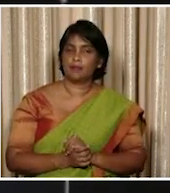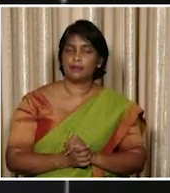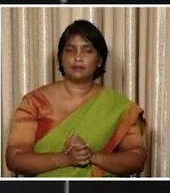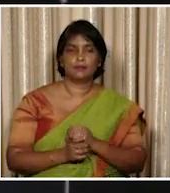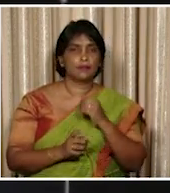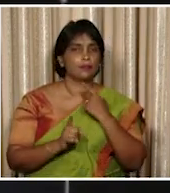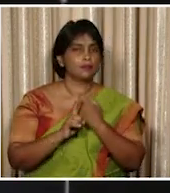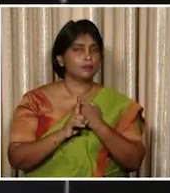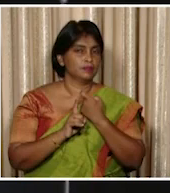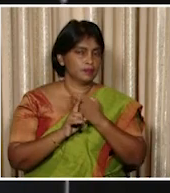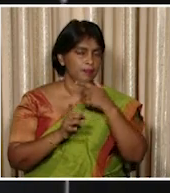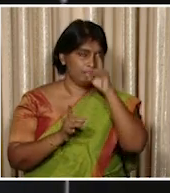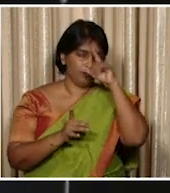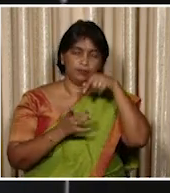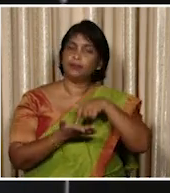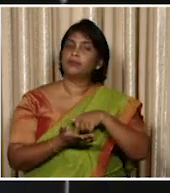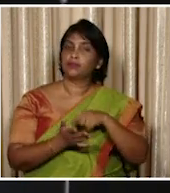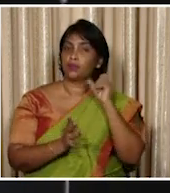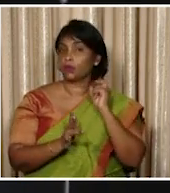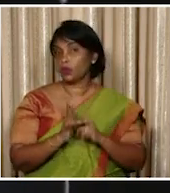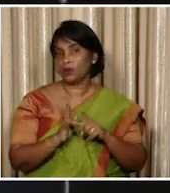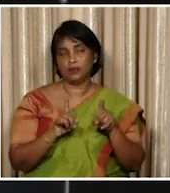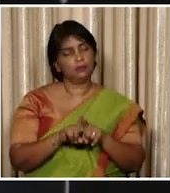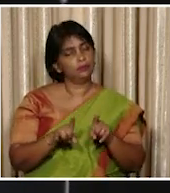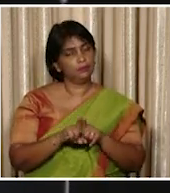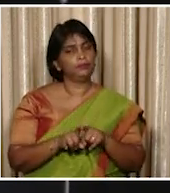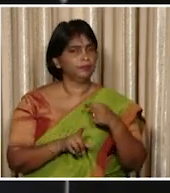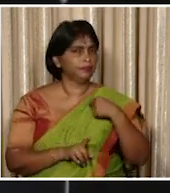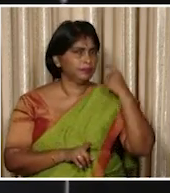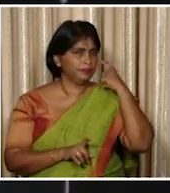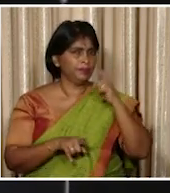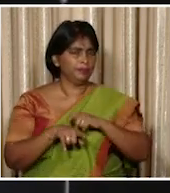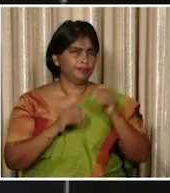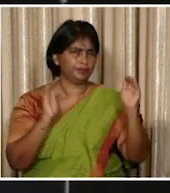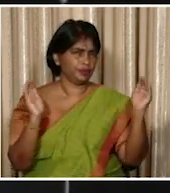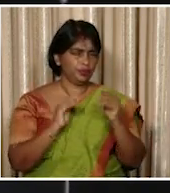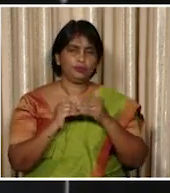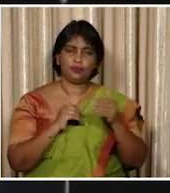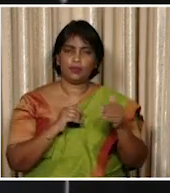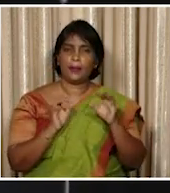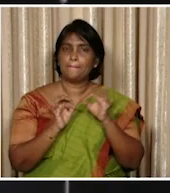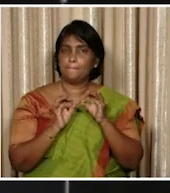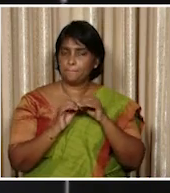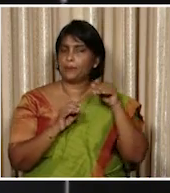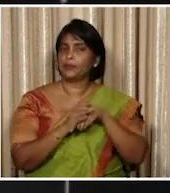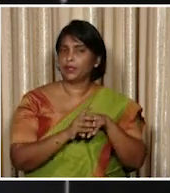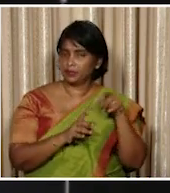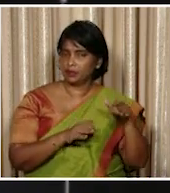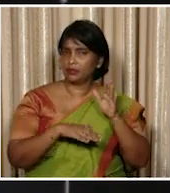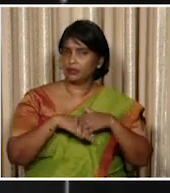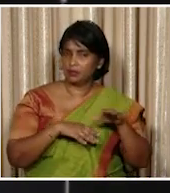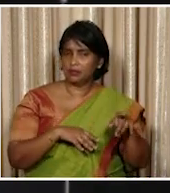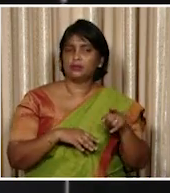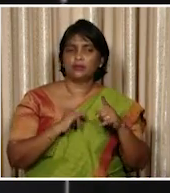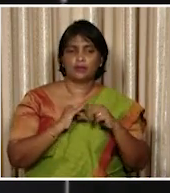கட்டுக்கம்புல ஆசினே சங்விதாயகத்துமா ஹட்டியட்டாத் மஹிதன ஹட்டியட்ட கெட்டிக்காலையாக் பிங்கிரி ஆசினித்துமா நியோஜனேகரா